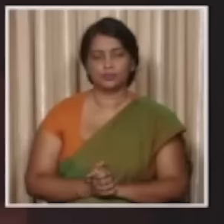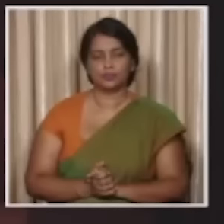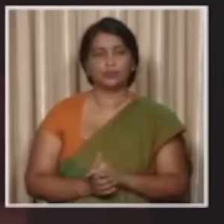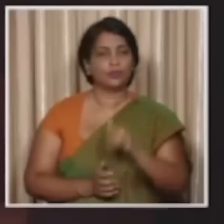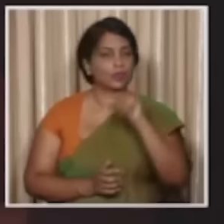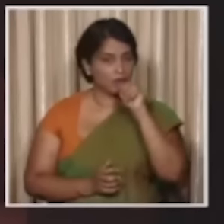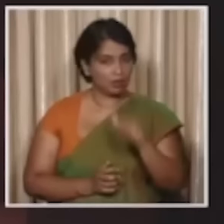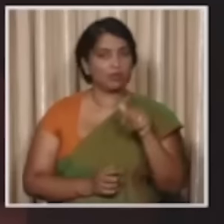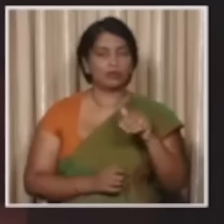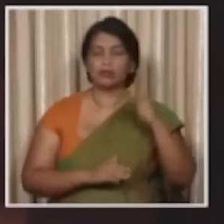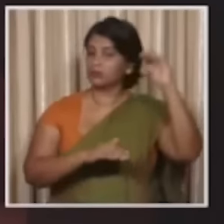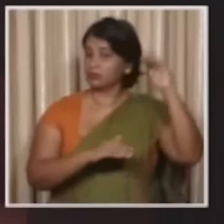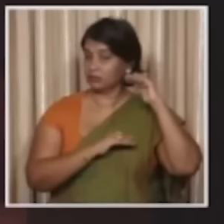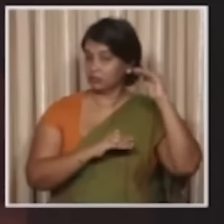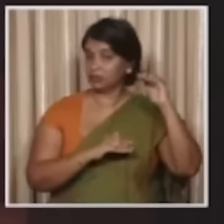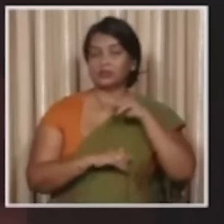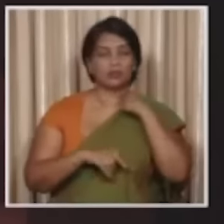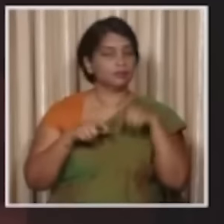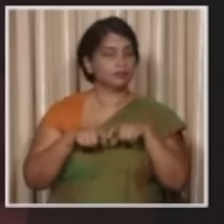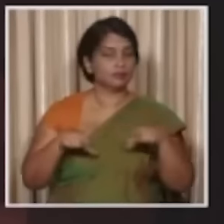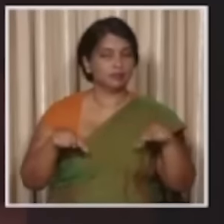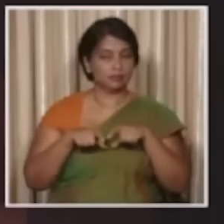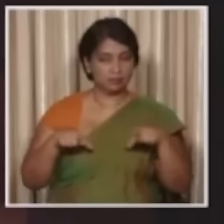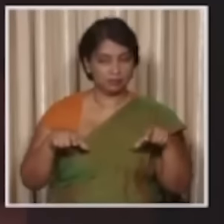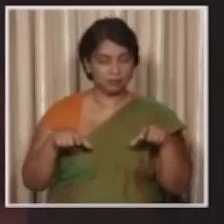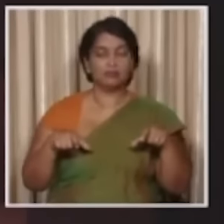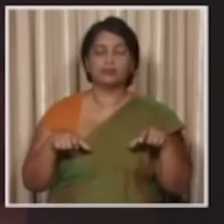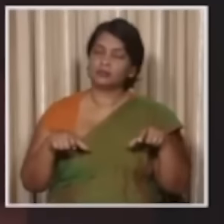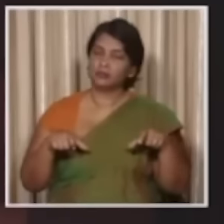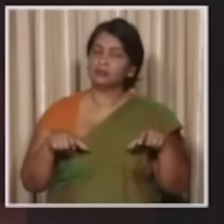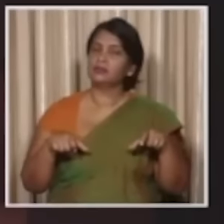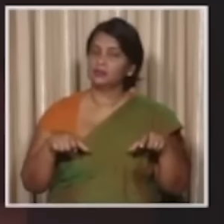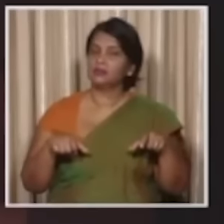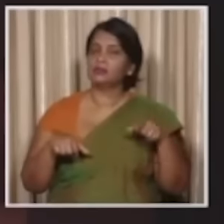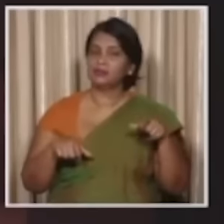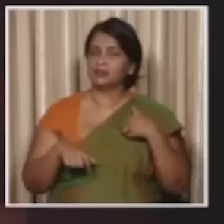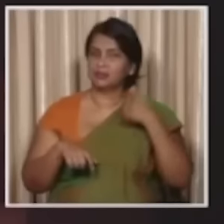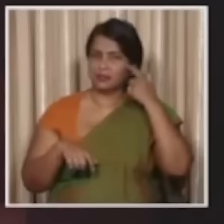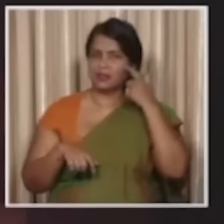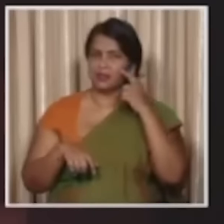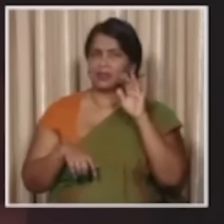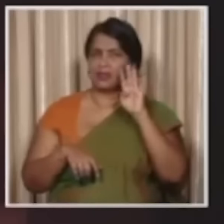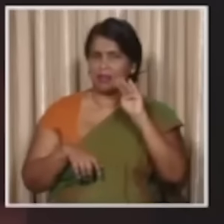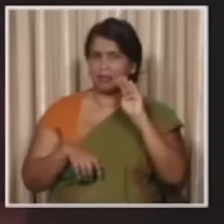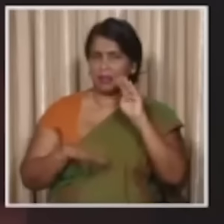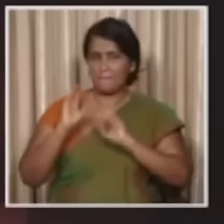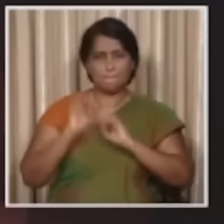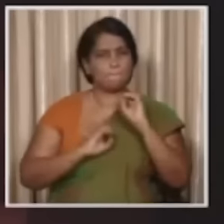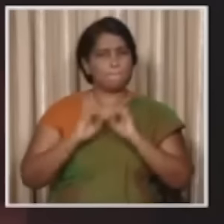ඇත්ත වශයෙන්ම ආනයනික සනීපාරක්ෂක තුවාවලට මං හිතන්නේ 40%ක